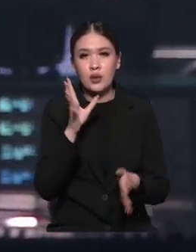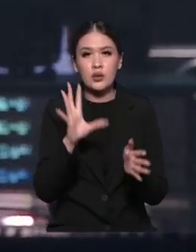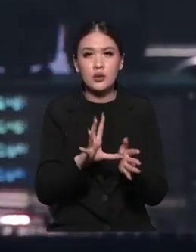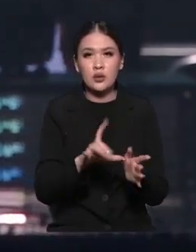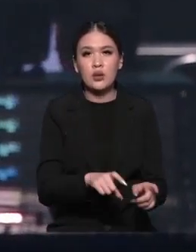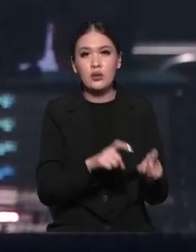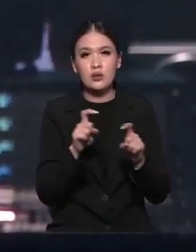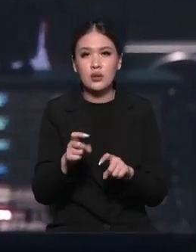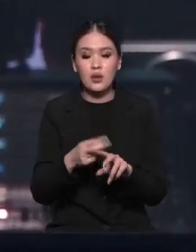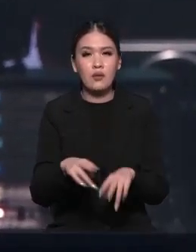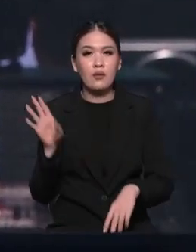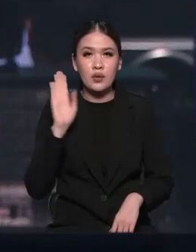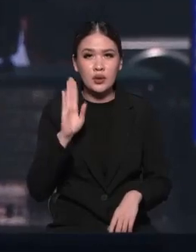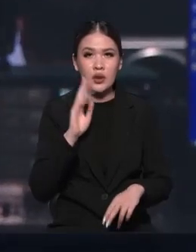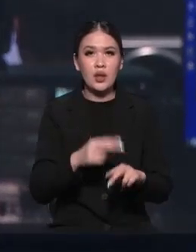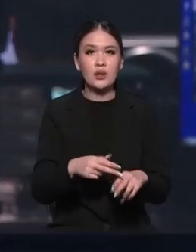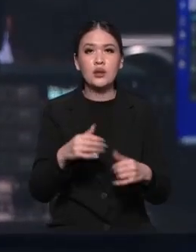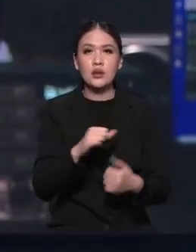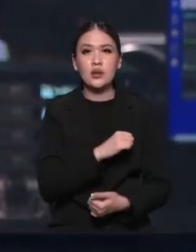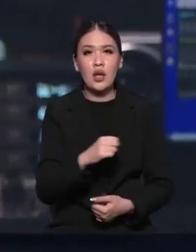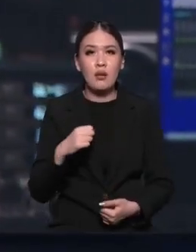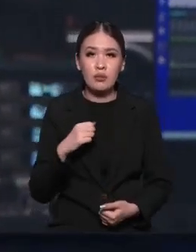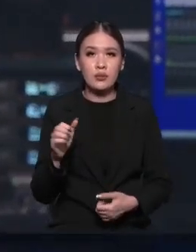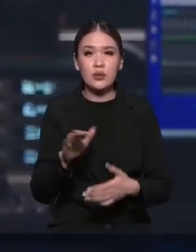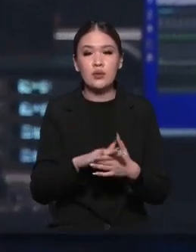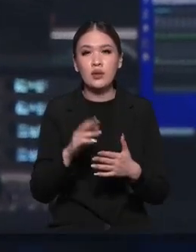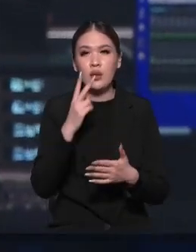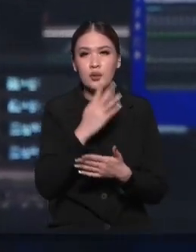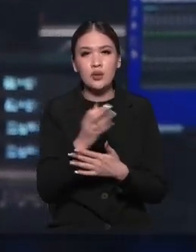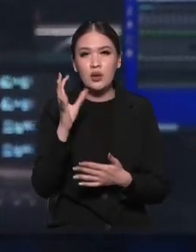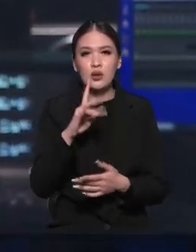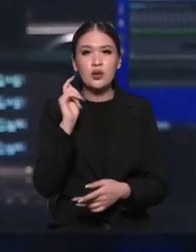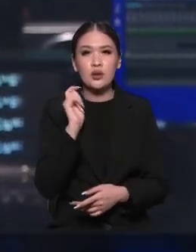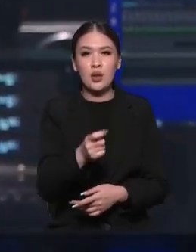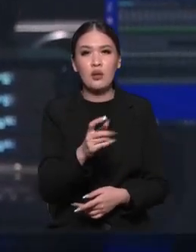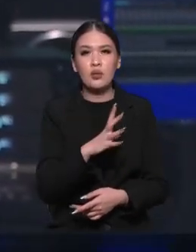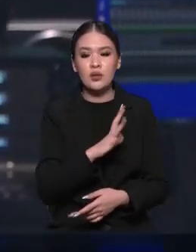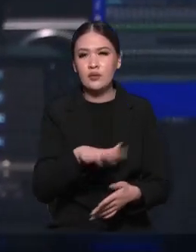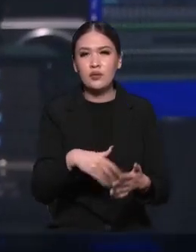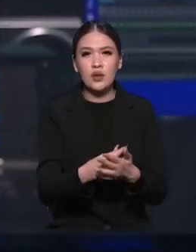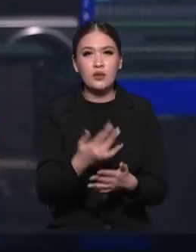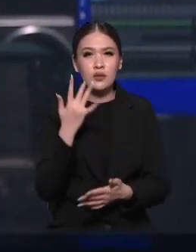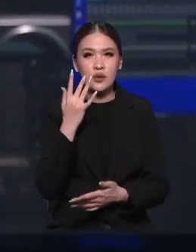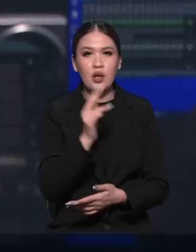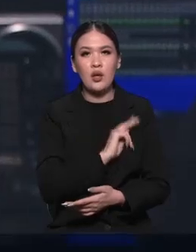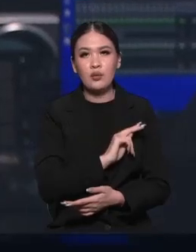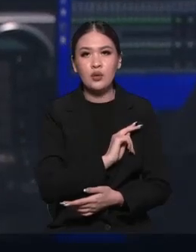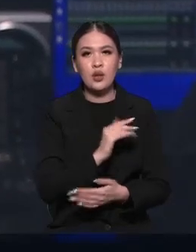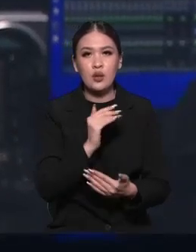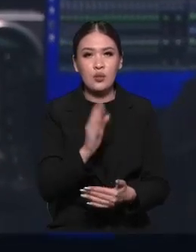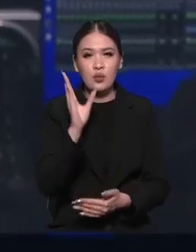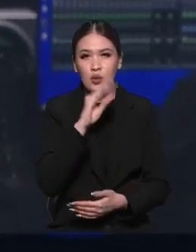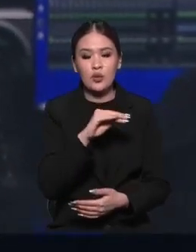и функционирует исключительно на воде. Сам автор называет свое изобретение вечным двигателем, потому что работать он